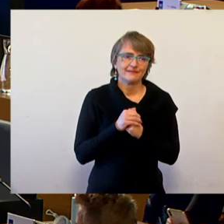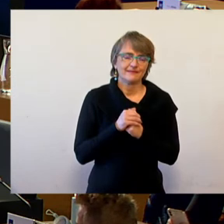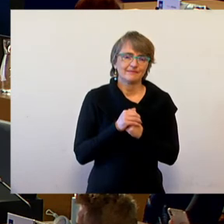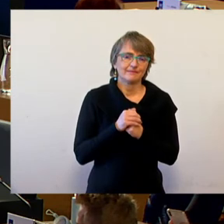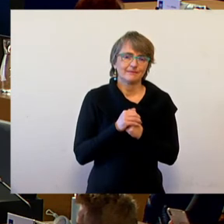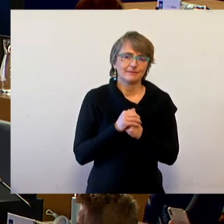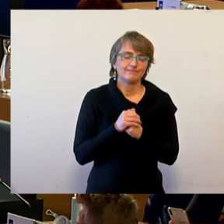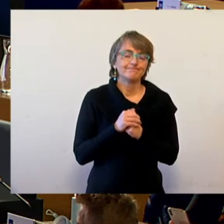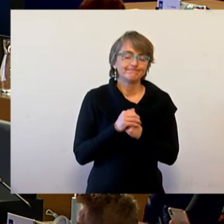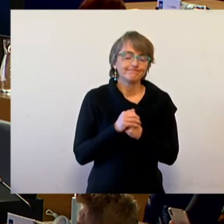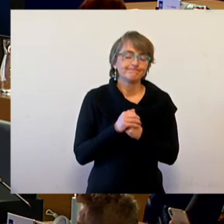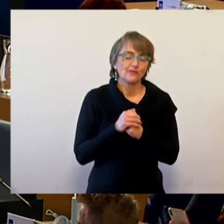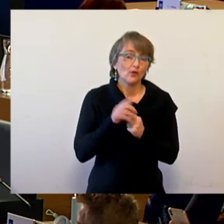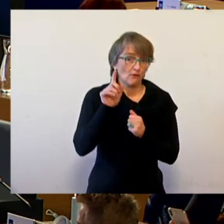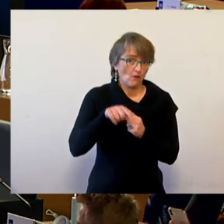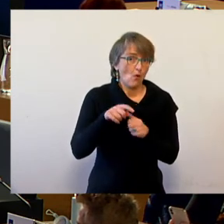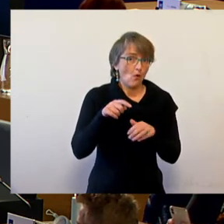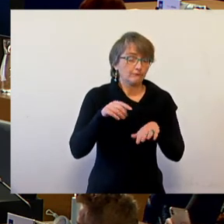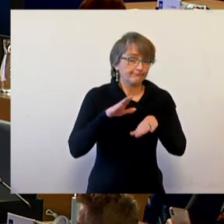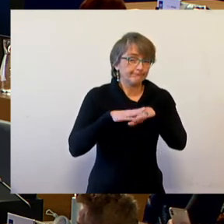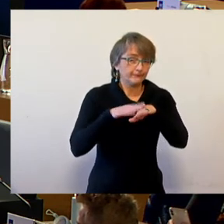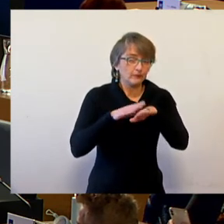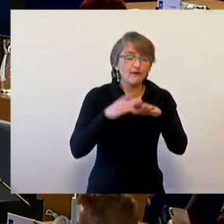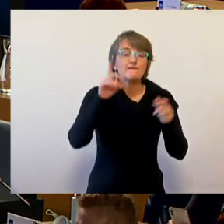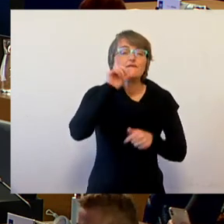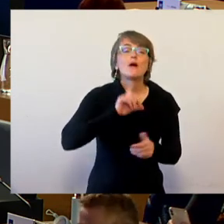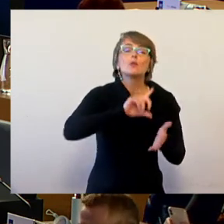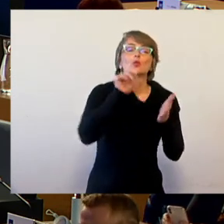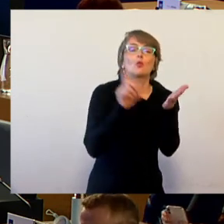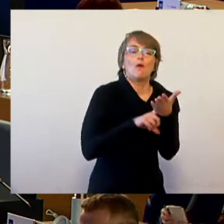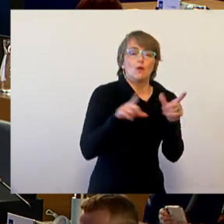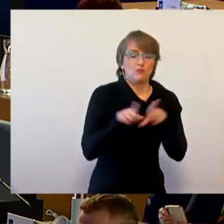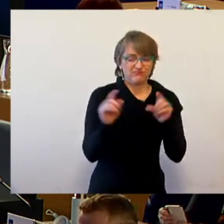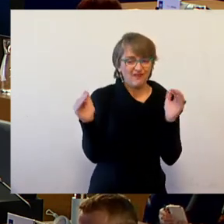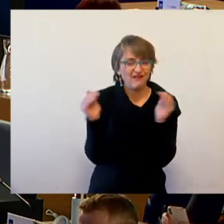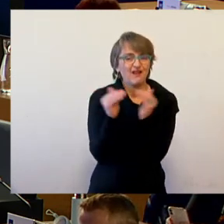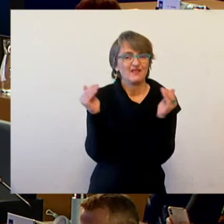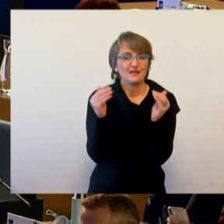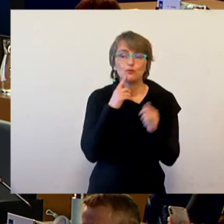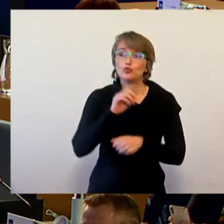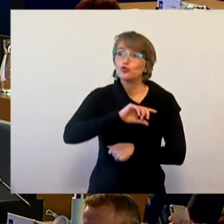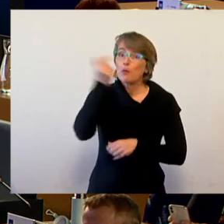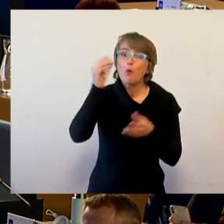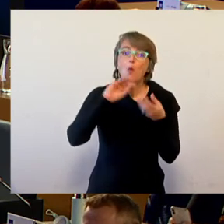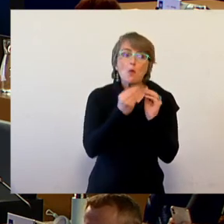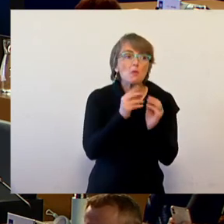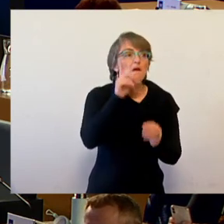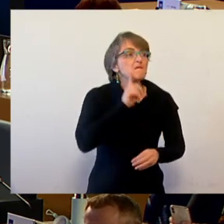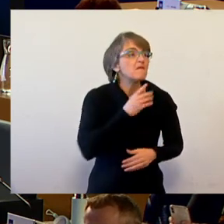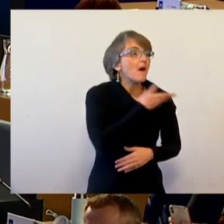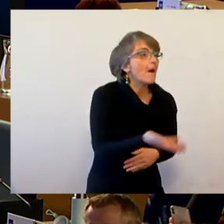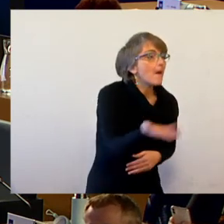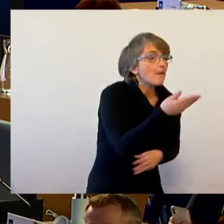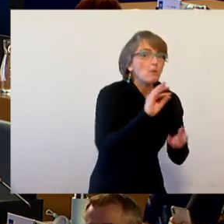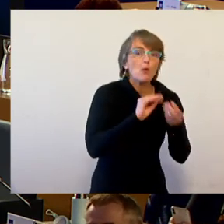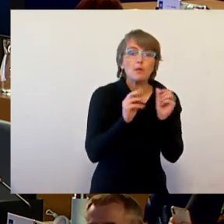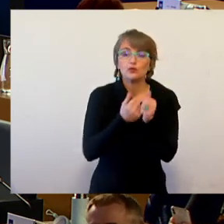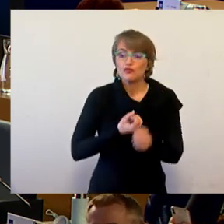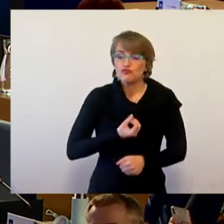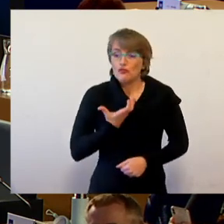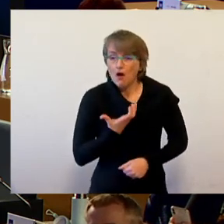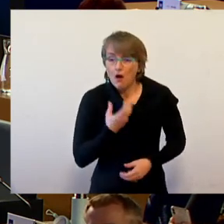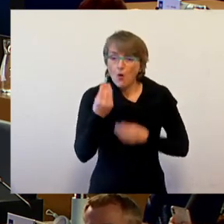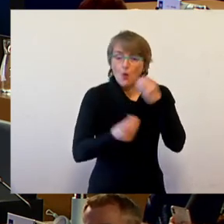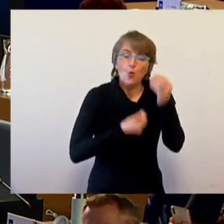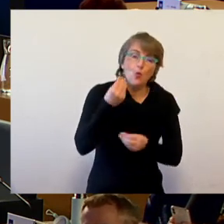Il faut bien noter que les progrès en matière de droits de femmes et d'égalité ne sont pas juste une affaire de femmes, une affaire de sexe, une affaire de genre, mais